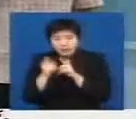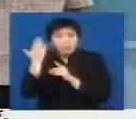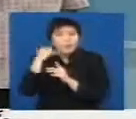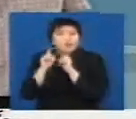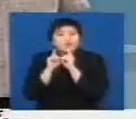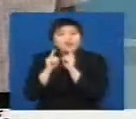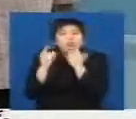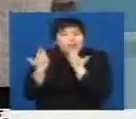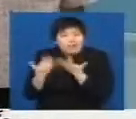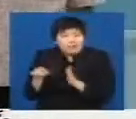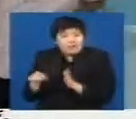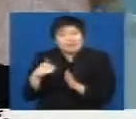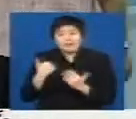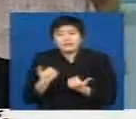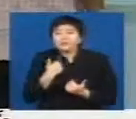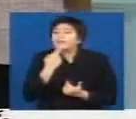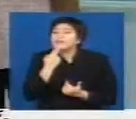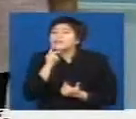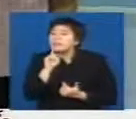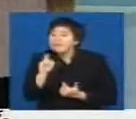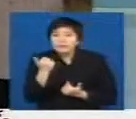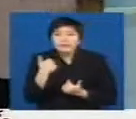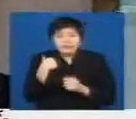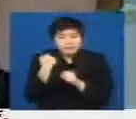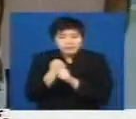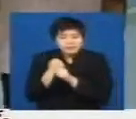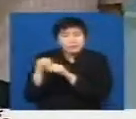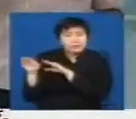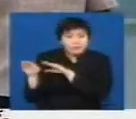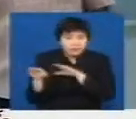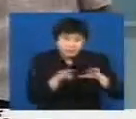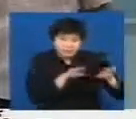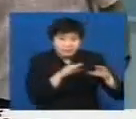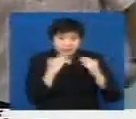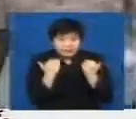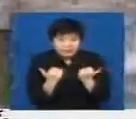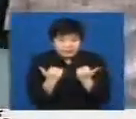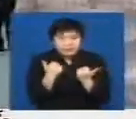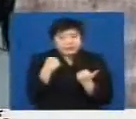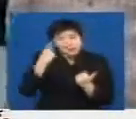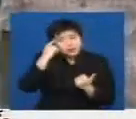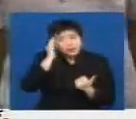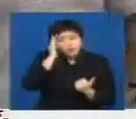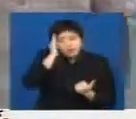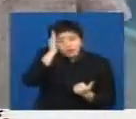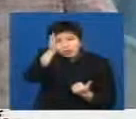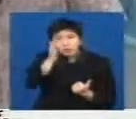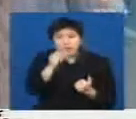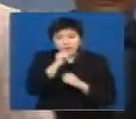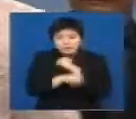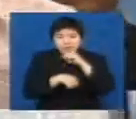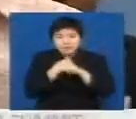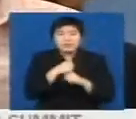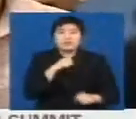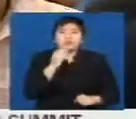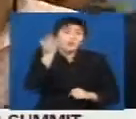กันเป็นพีแรกขณะเดียวกันเรื่องของการเตรียมความพร้อมที่ผ่านมาข้อมูลในช่วงปี